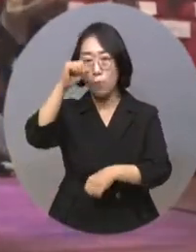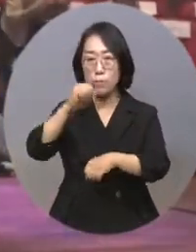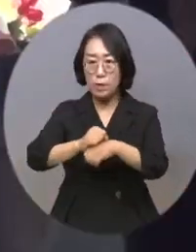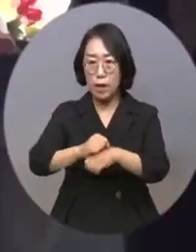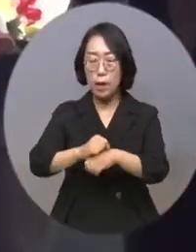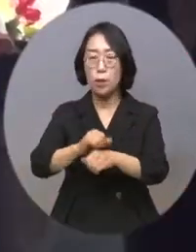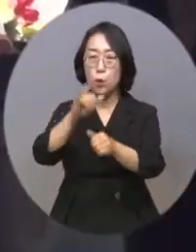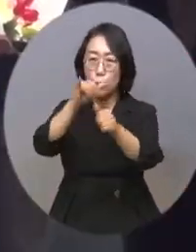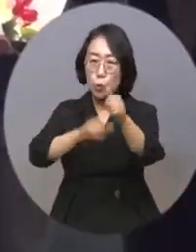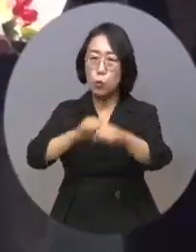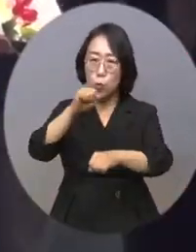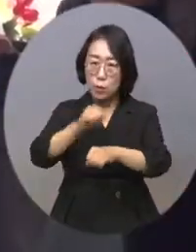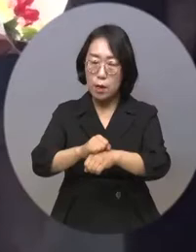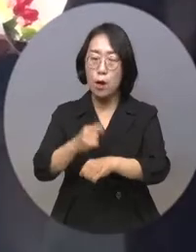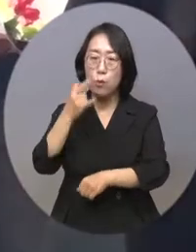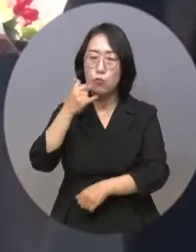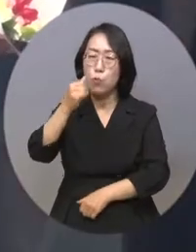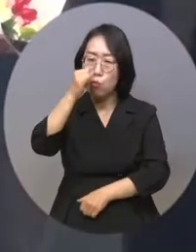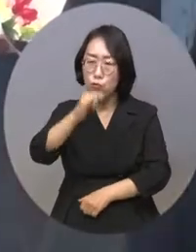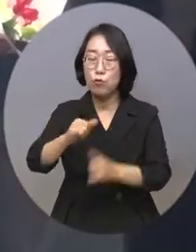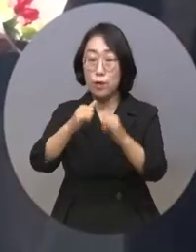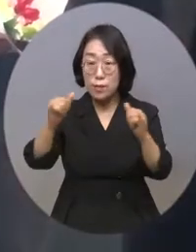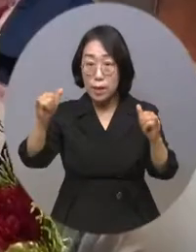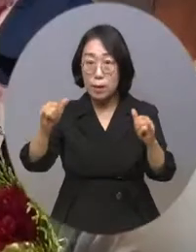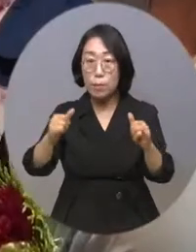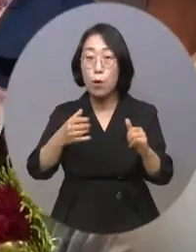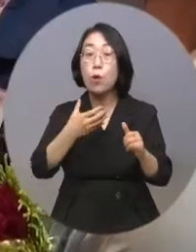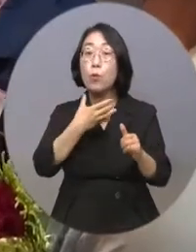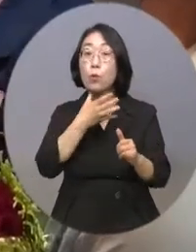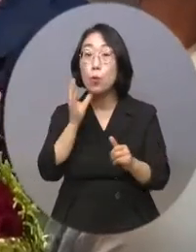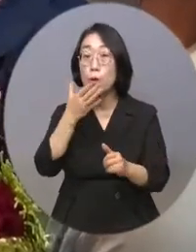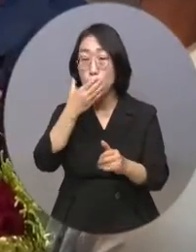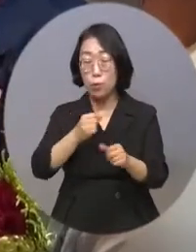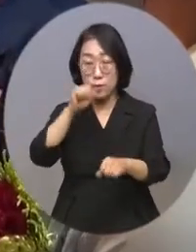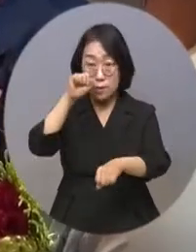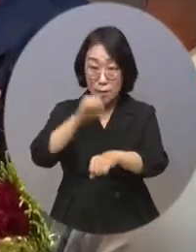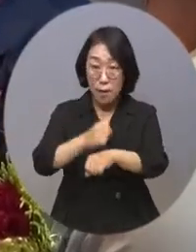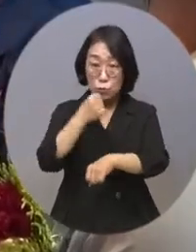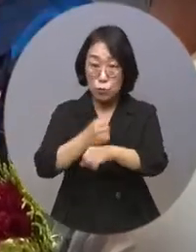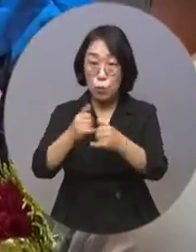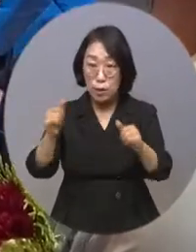효행자, 장한 어버이 및 노인복지 기여자들에게 표창장 수여와